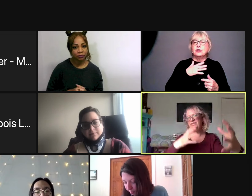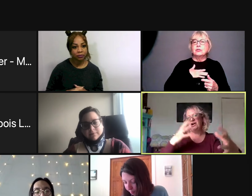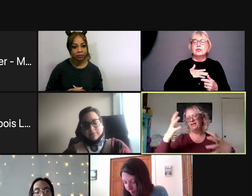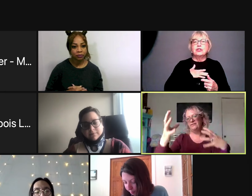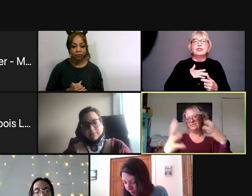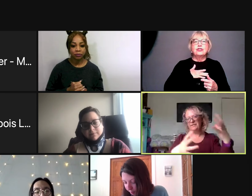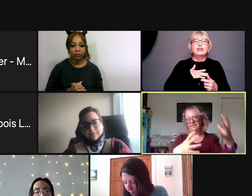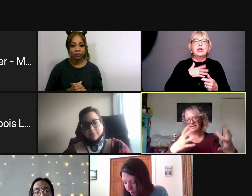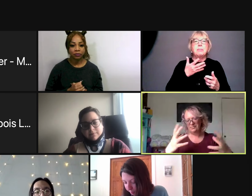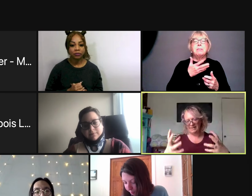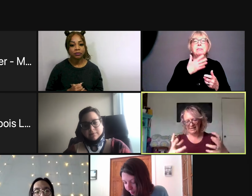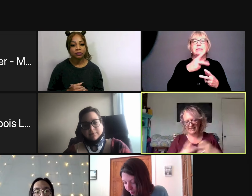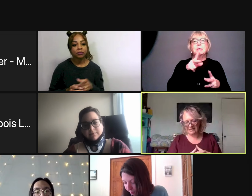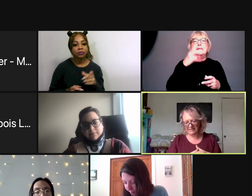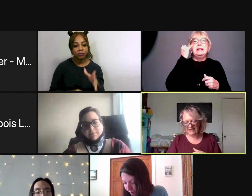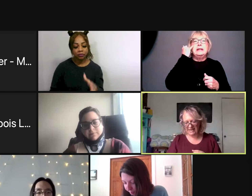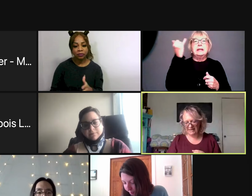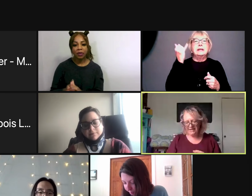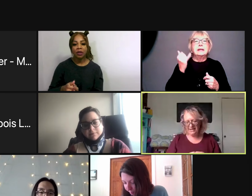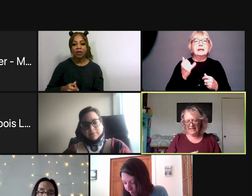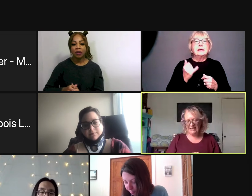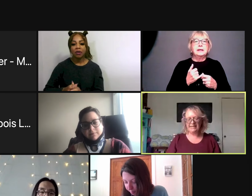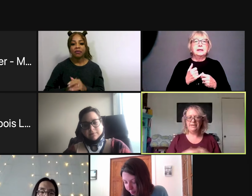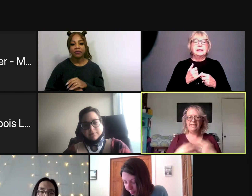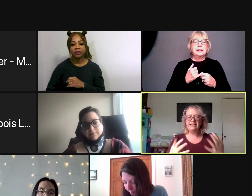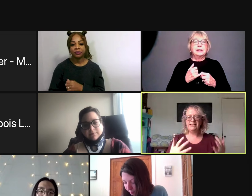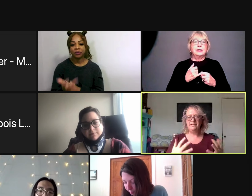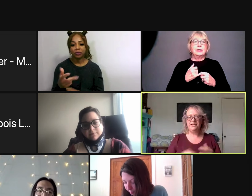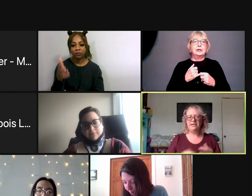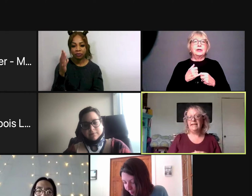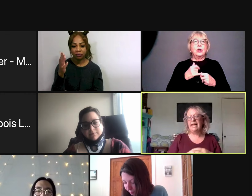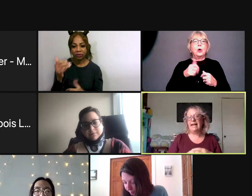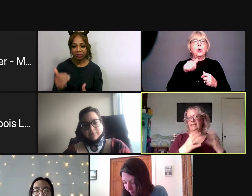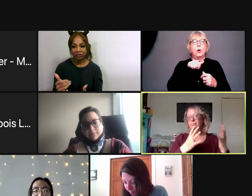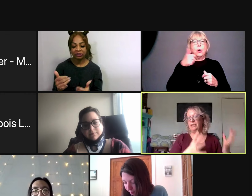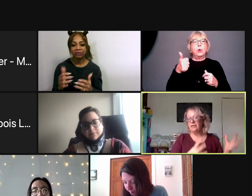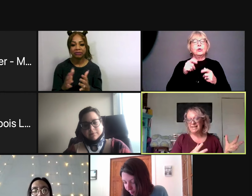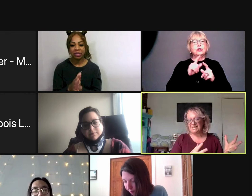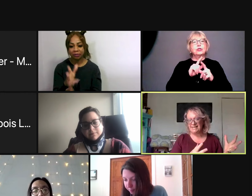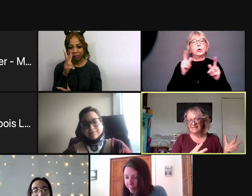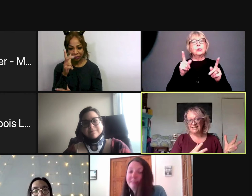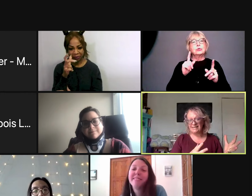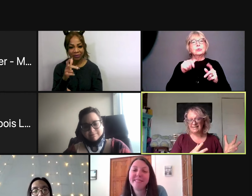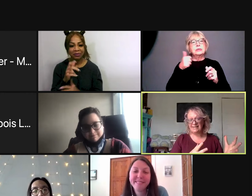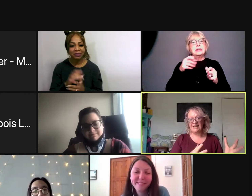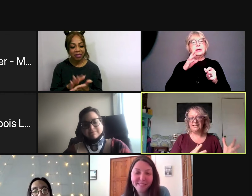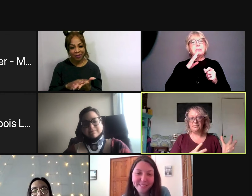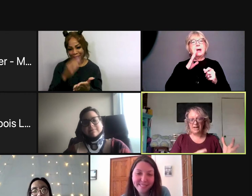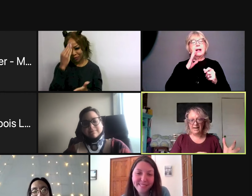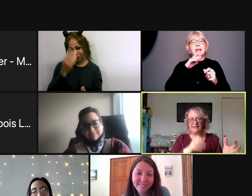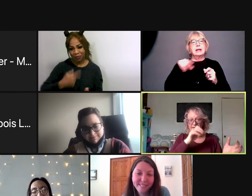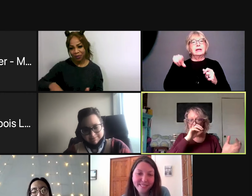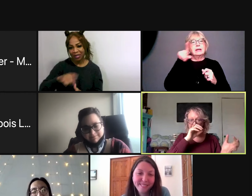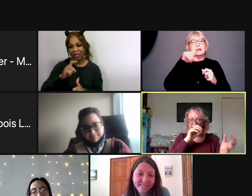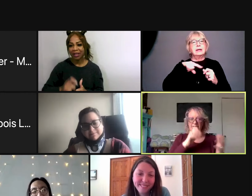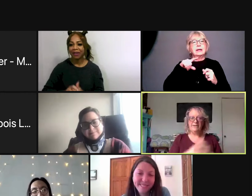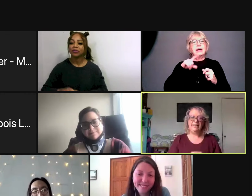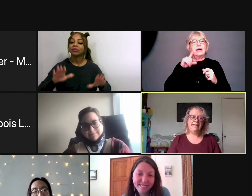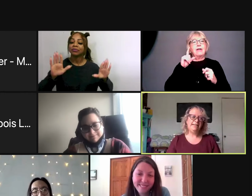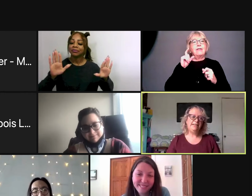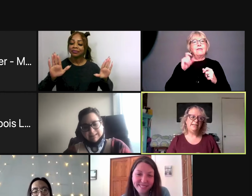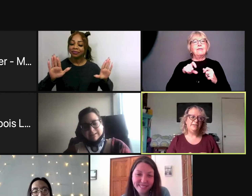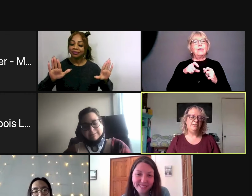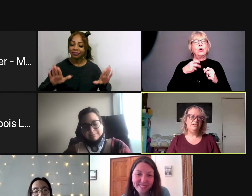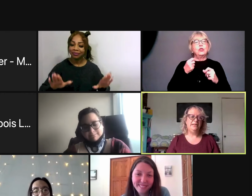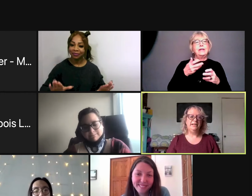approche une chose qui semble être sortie des interventions de chacun chacune c'est qu'il faut décontracter un petit peu